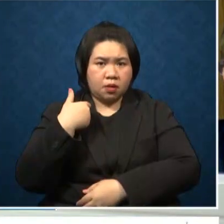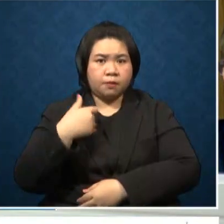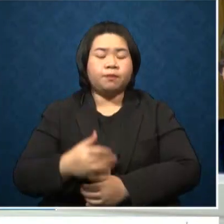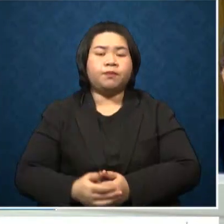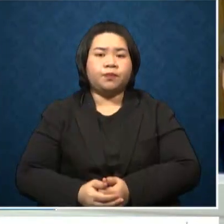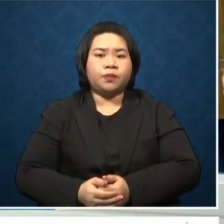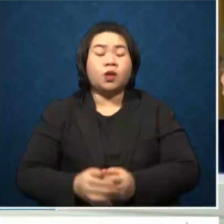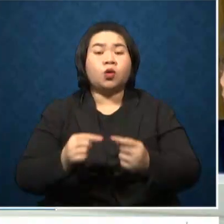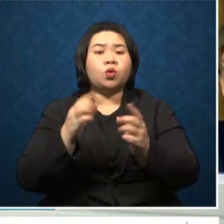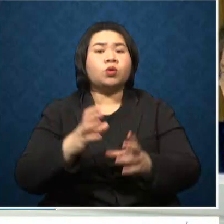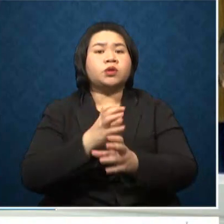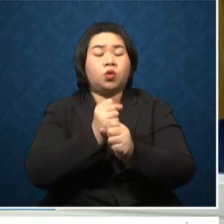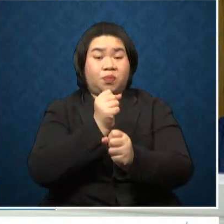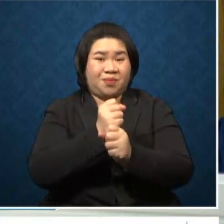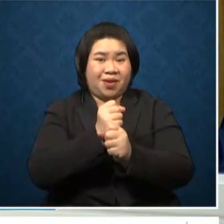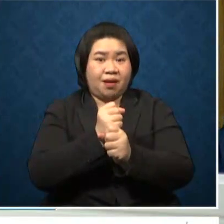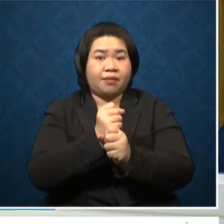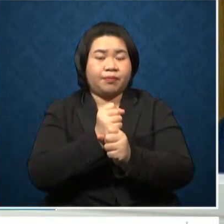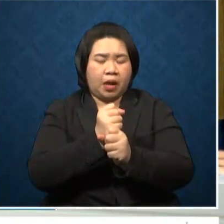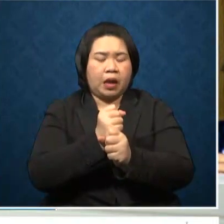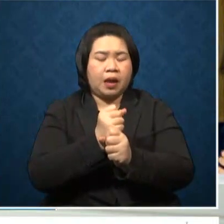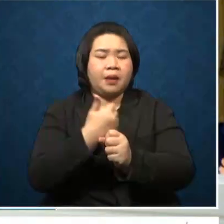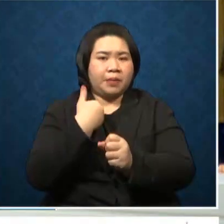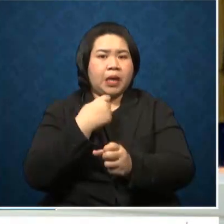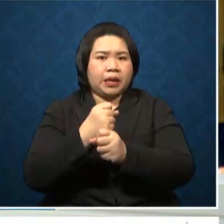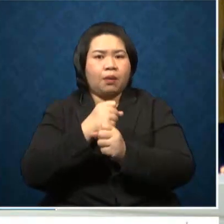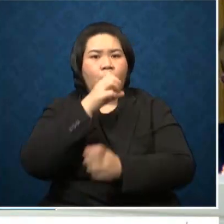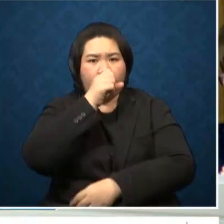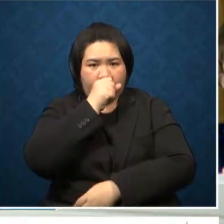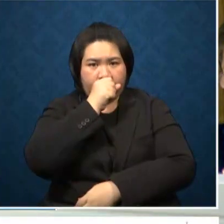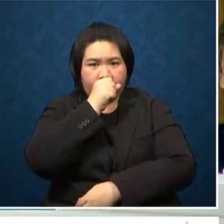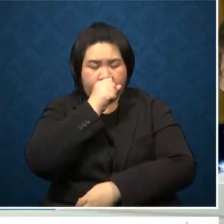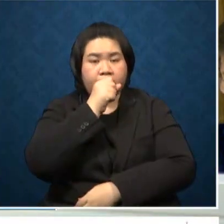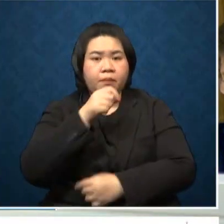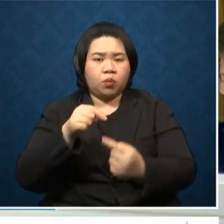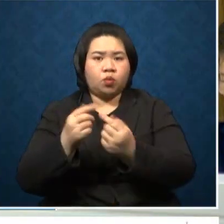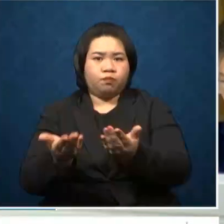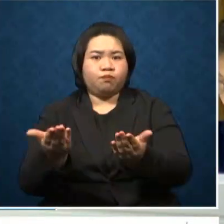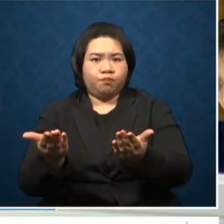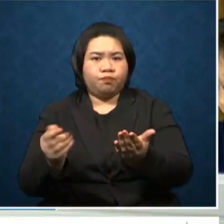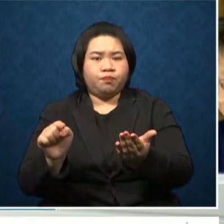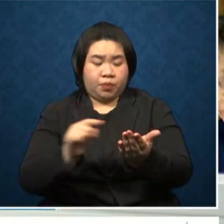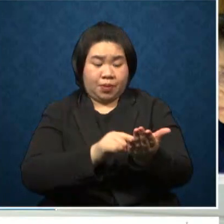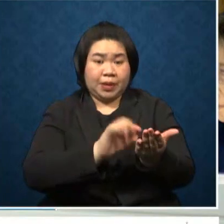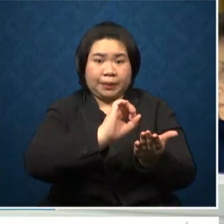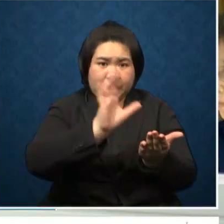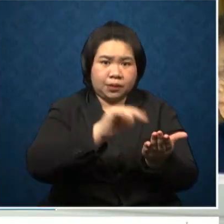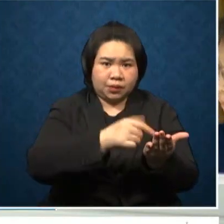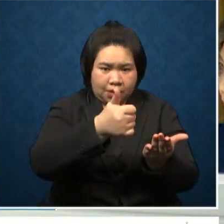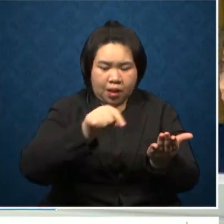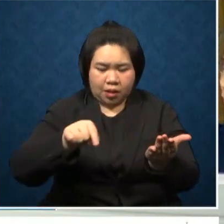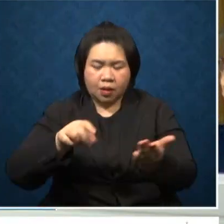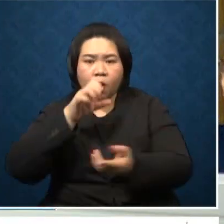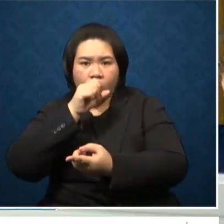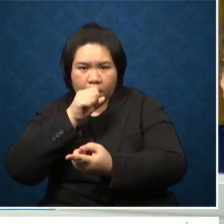ข้อสรุปผลการดำเนินงานซึ่งได้จัดทำเป็นรายงานรับตามที่กำหนดไว้ในข้อบังคับการประชุม